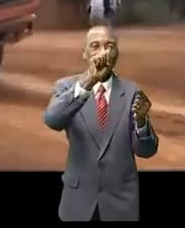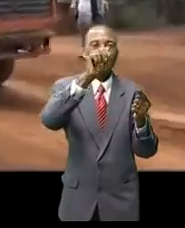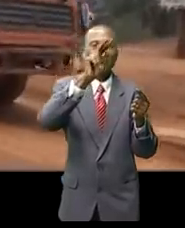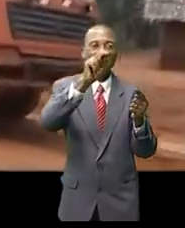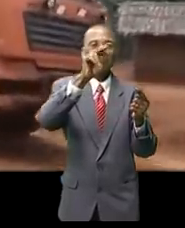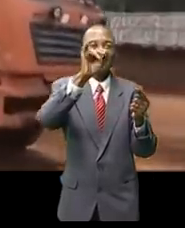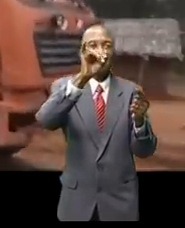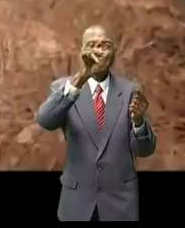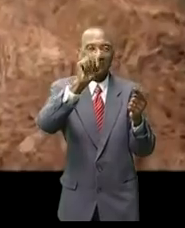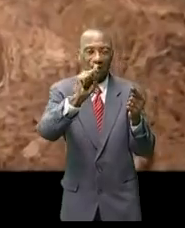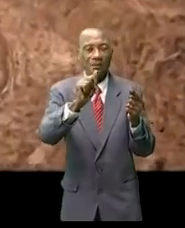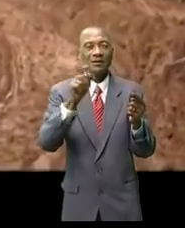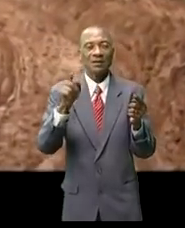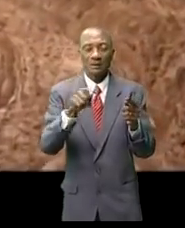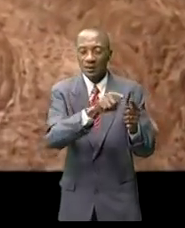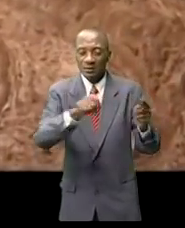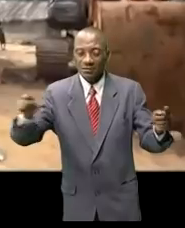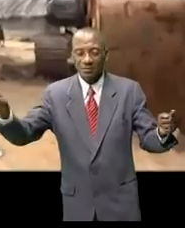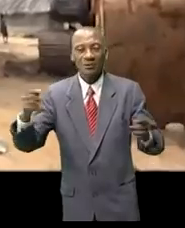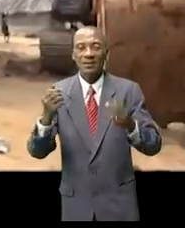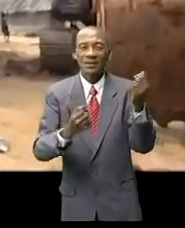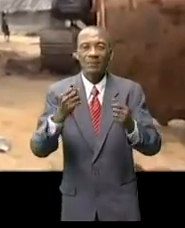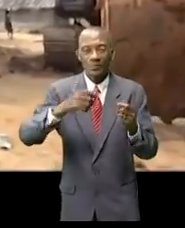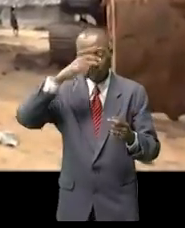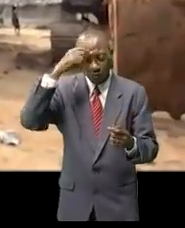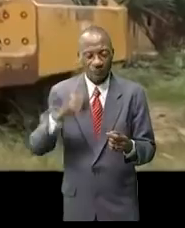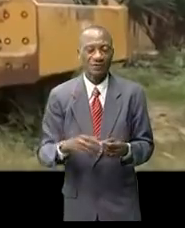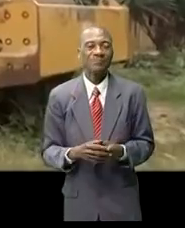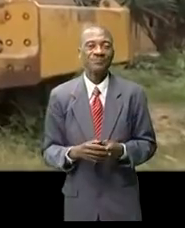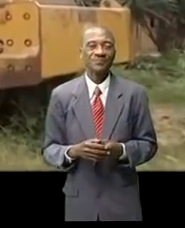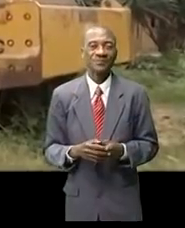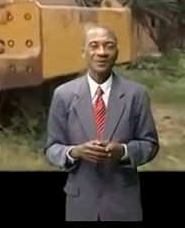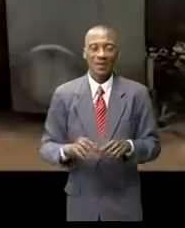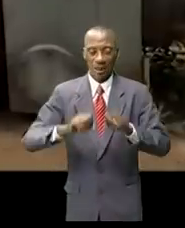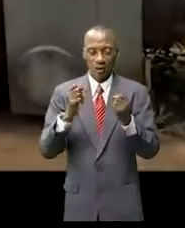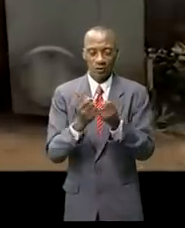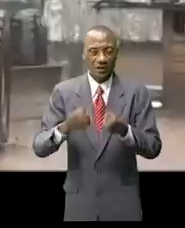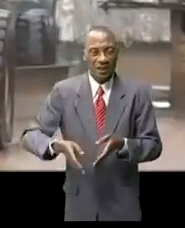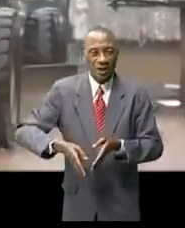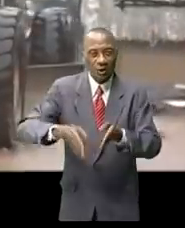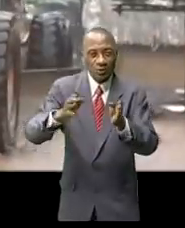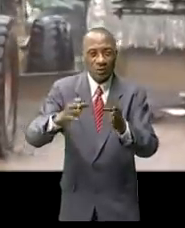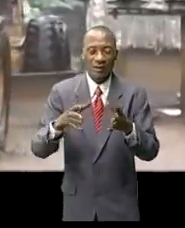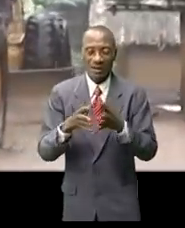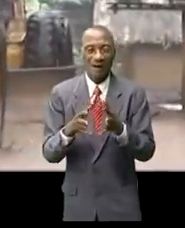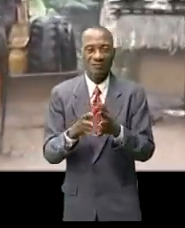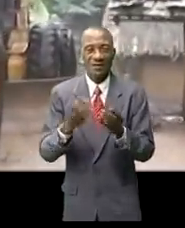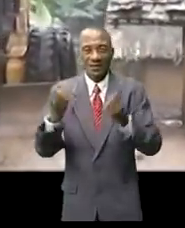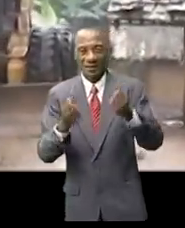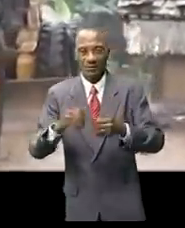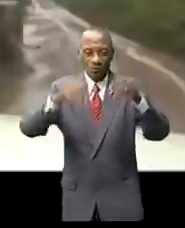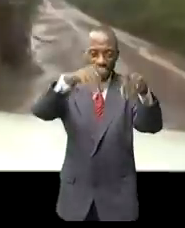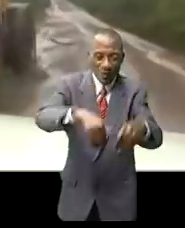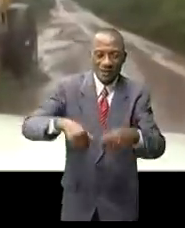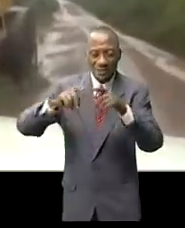Bien que déjà sur place, l'office des routes avec ses quelques engins a du pain sur la planche. Pour ces usagers de cette route